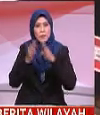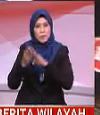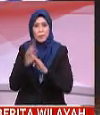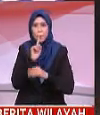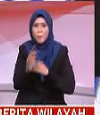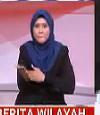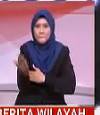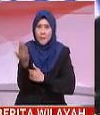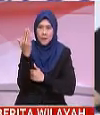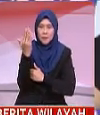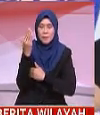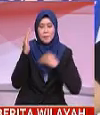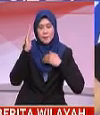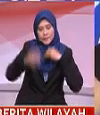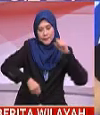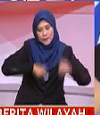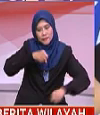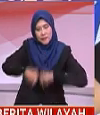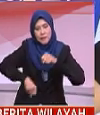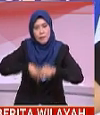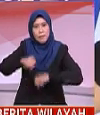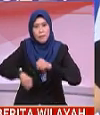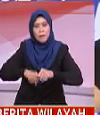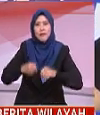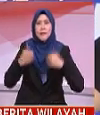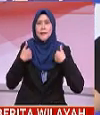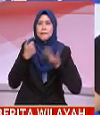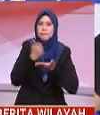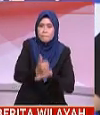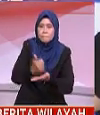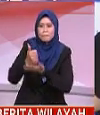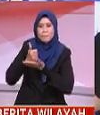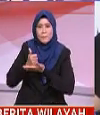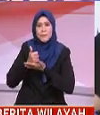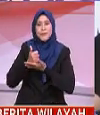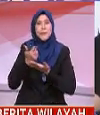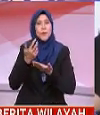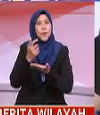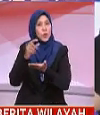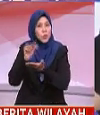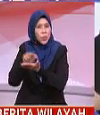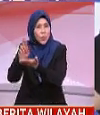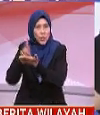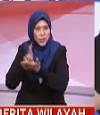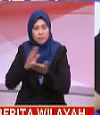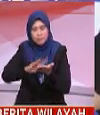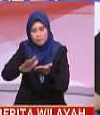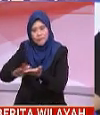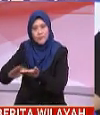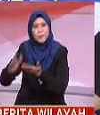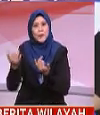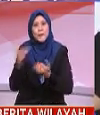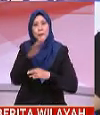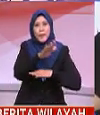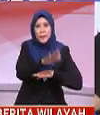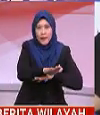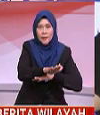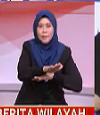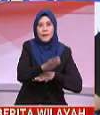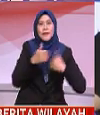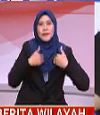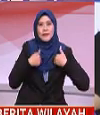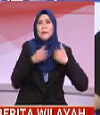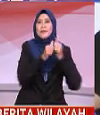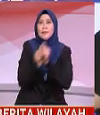11 pagi kita akan berbasikal dan juga mengadakan gotong royong di Pantai Pimping, dan pada 11 petang kita adakan